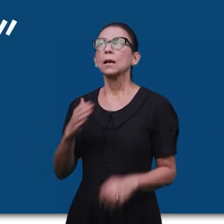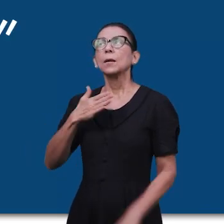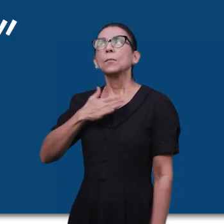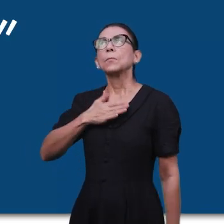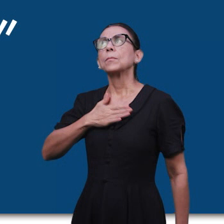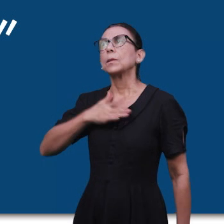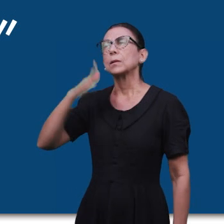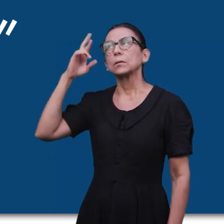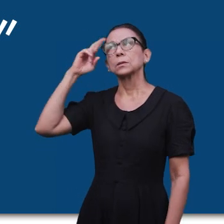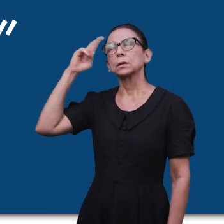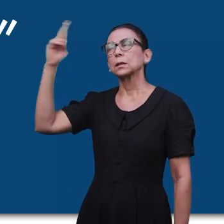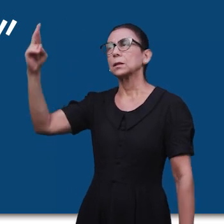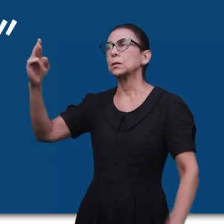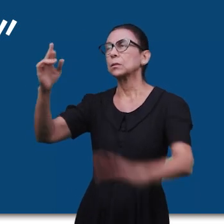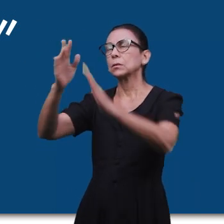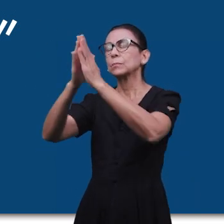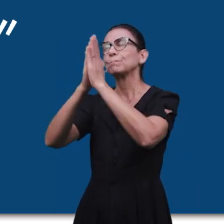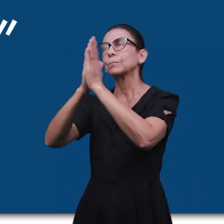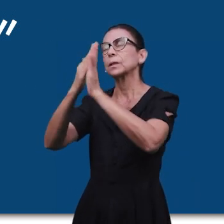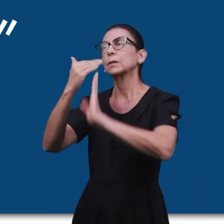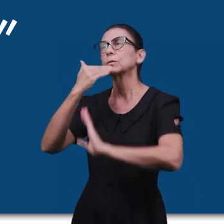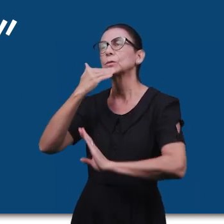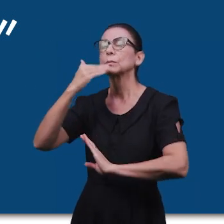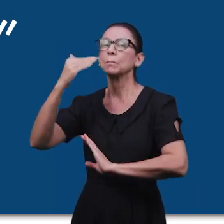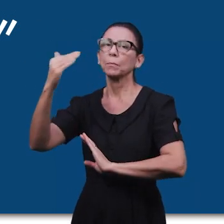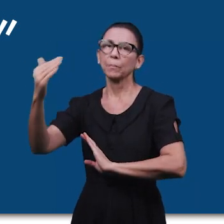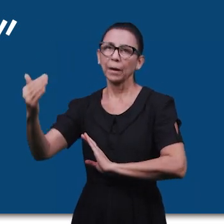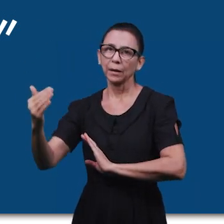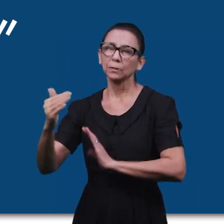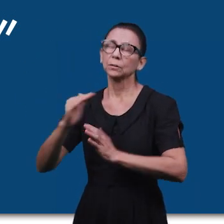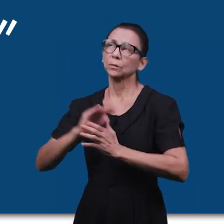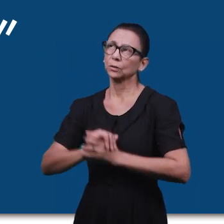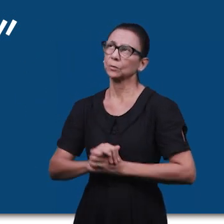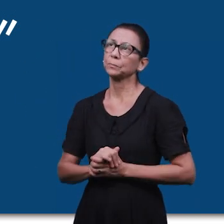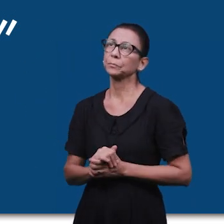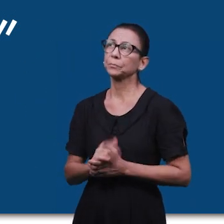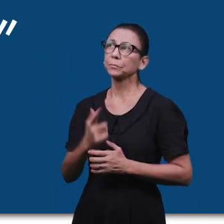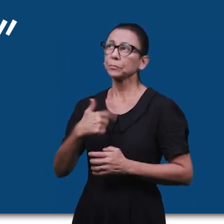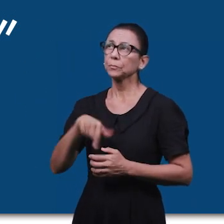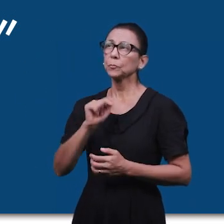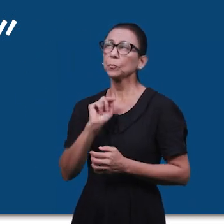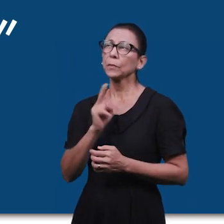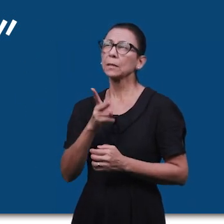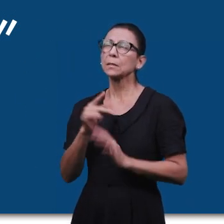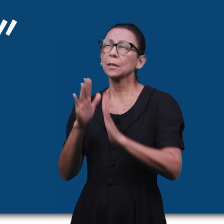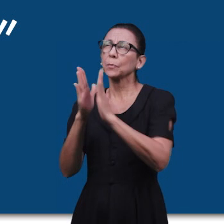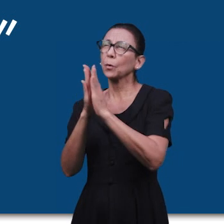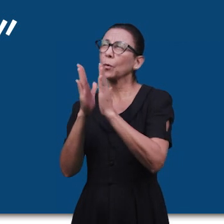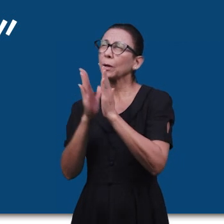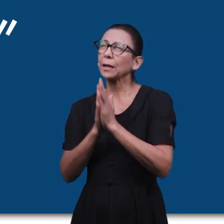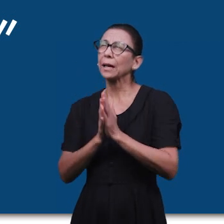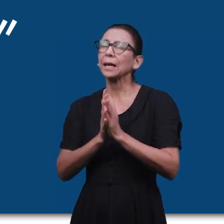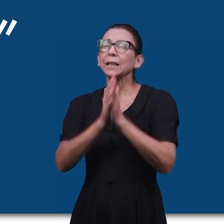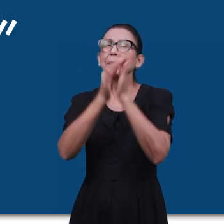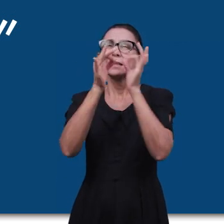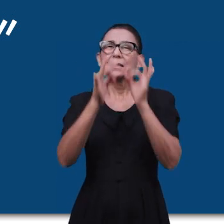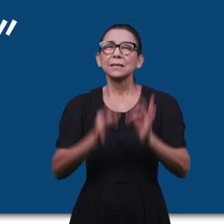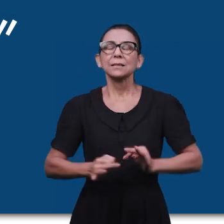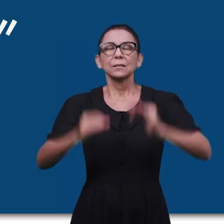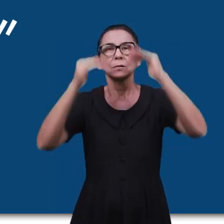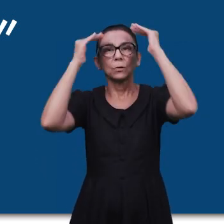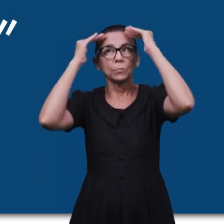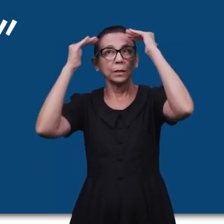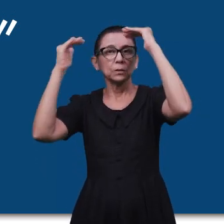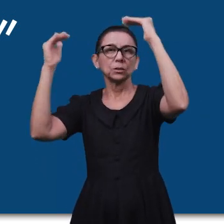Seigneur, rappelle-toi, je te demande, que j'ai marché devant toi en vérité, avec un cœur parfait, et j'ai fait ce qui